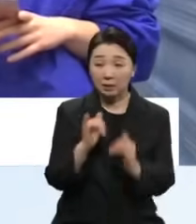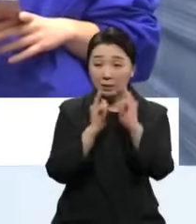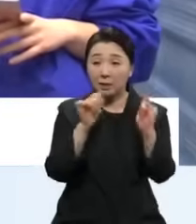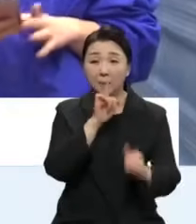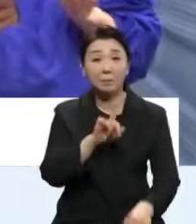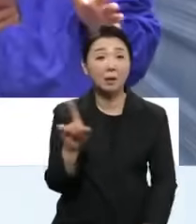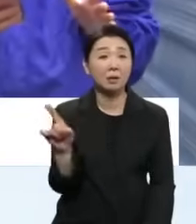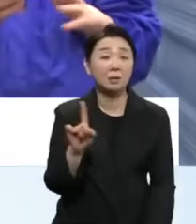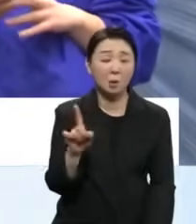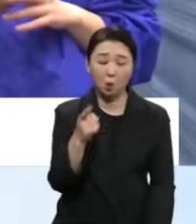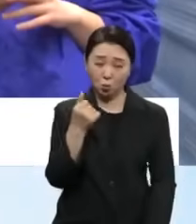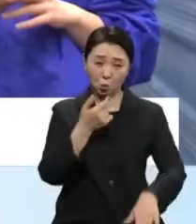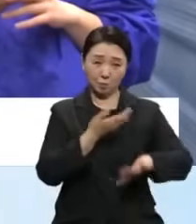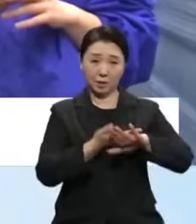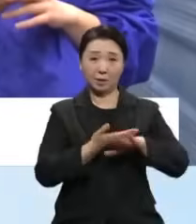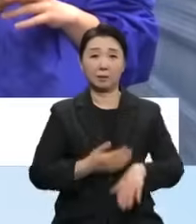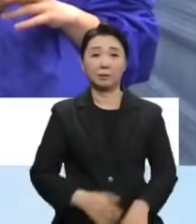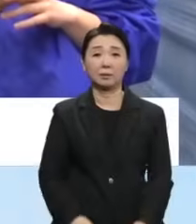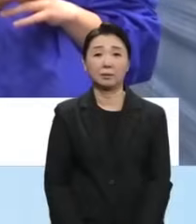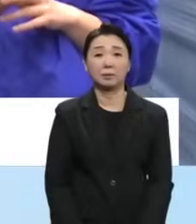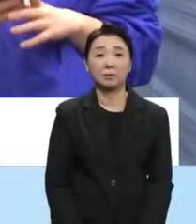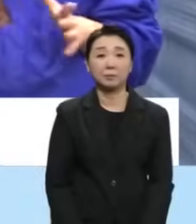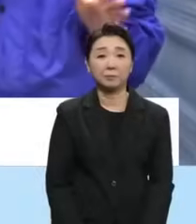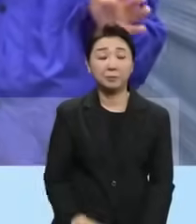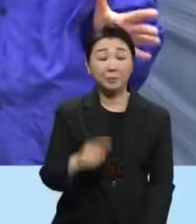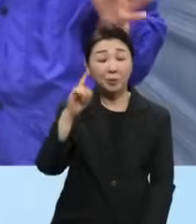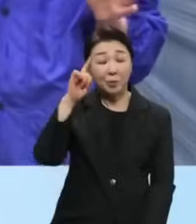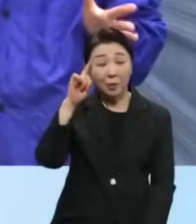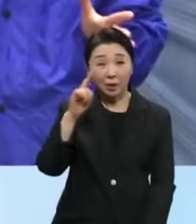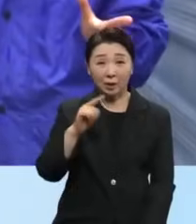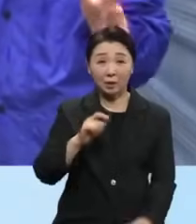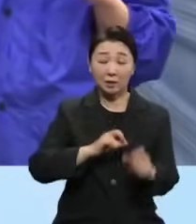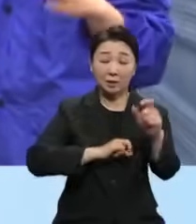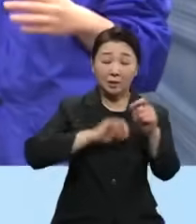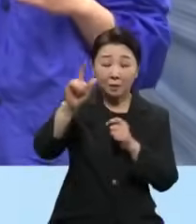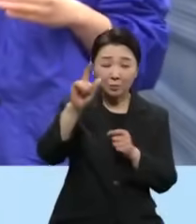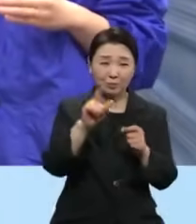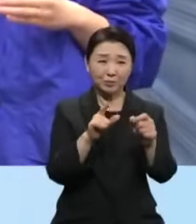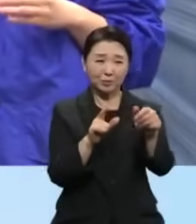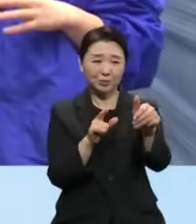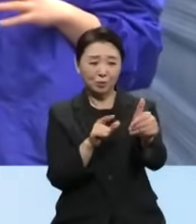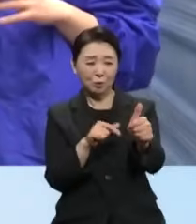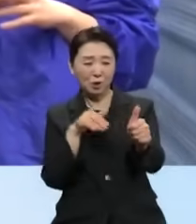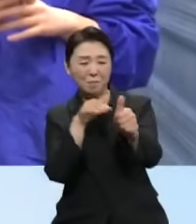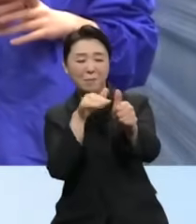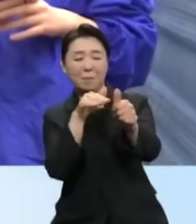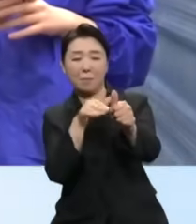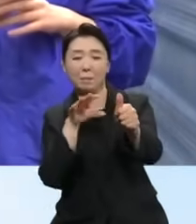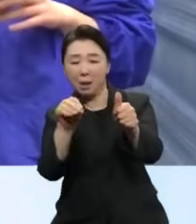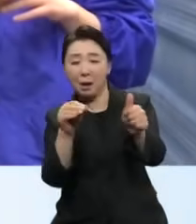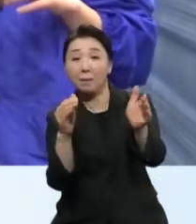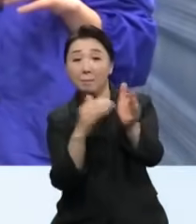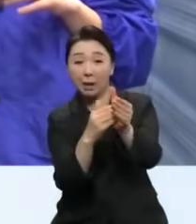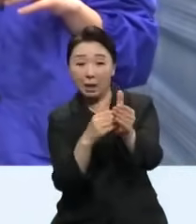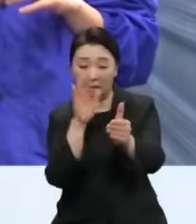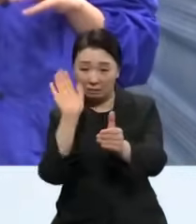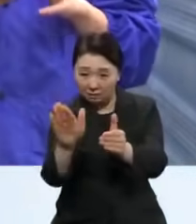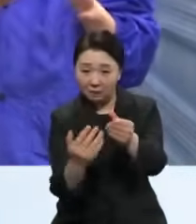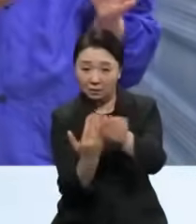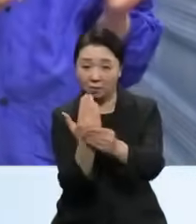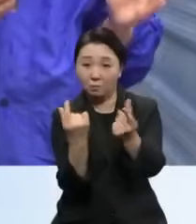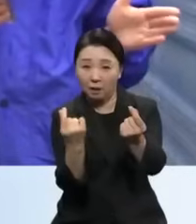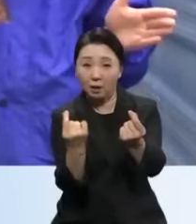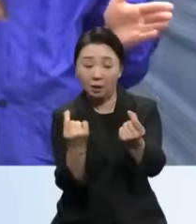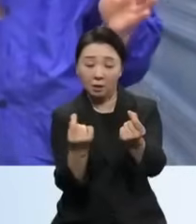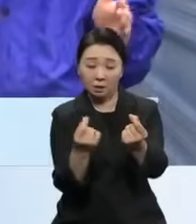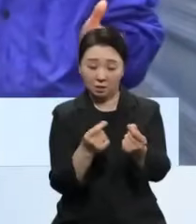목격자들의 진술 조금은 엇갈리는 상황입니다. 대체로 주변 구조물과 추돌 후에 멈추는 급발진 사고들과는 달리 이